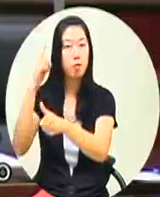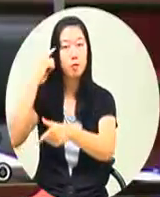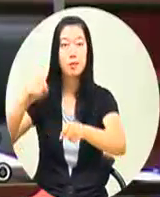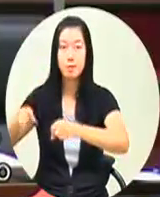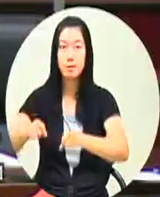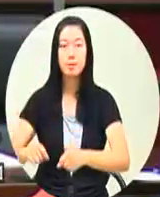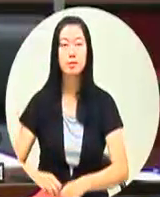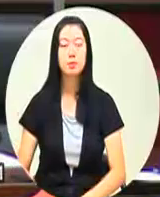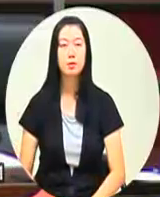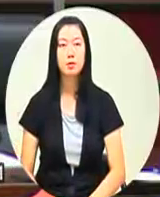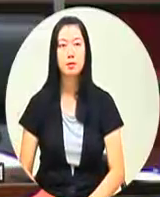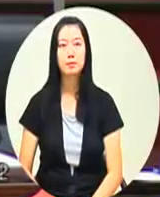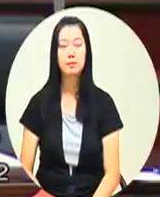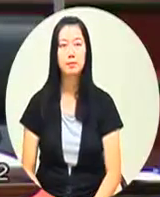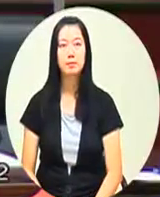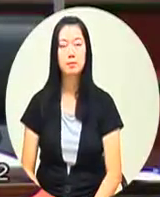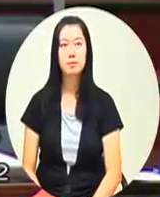哈